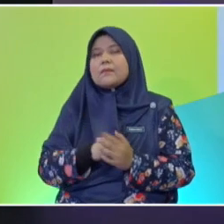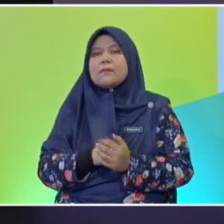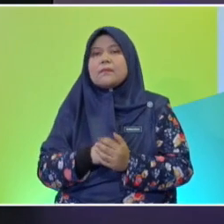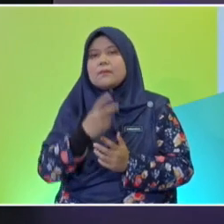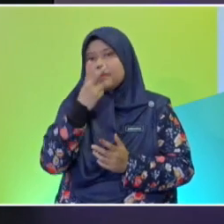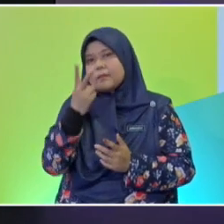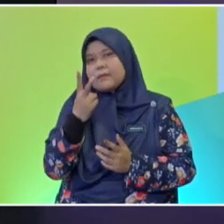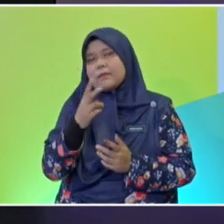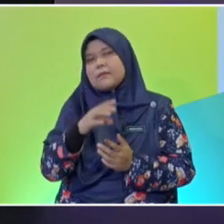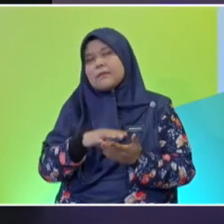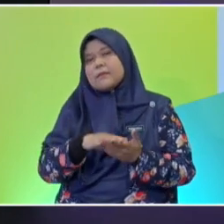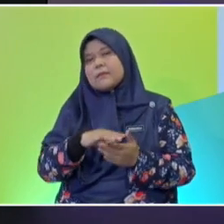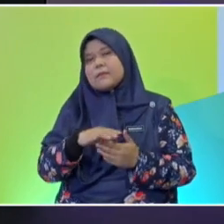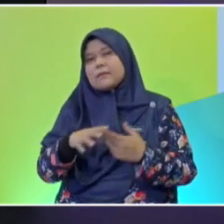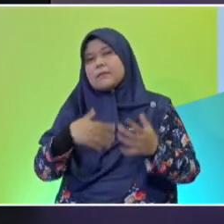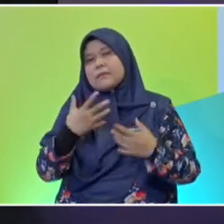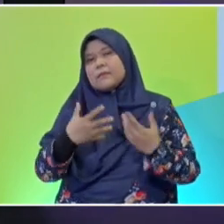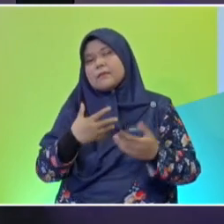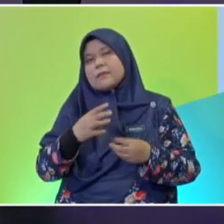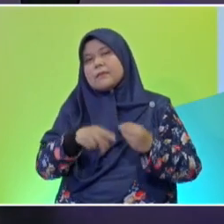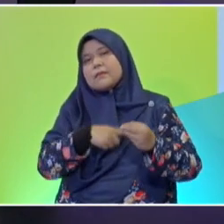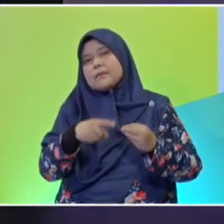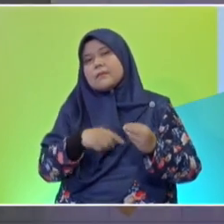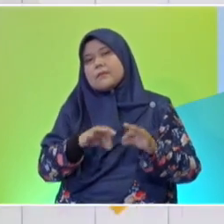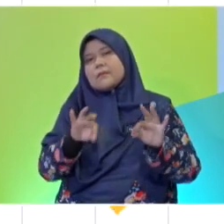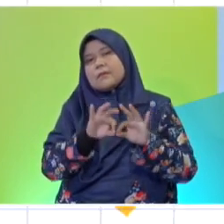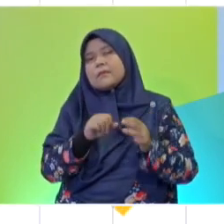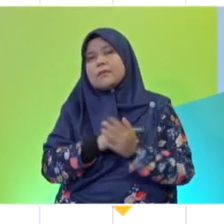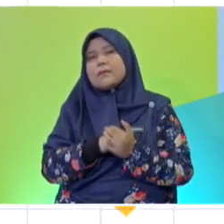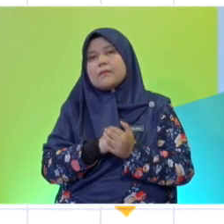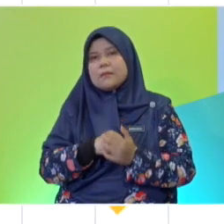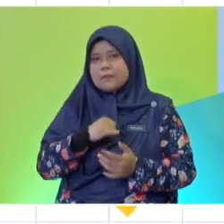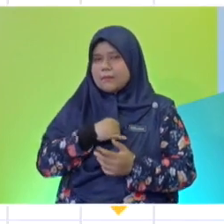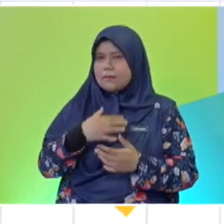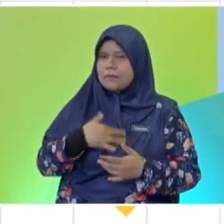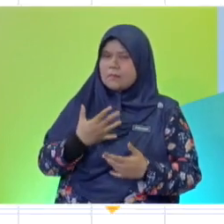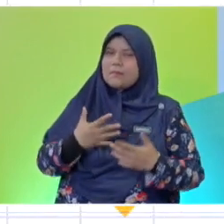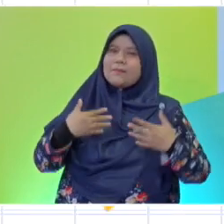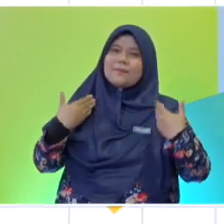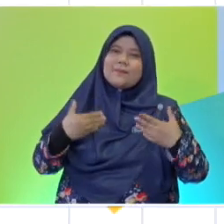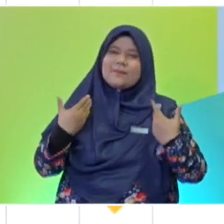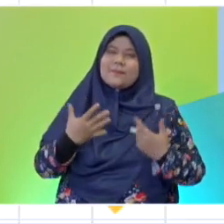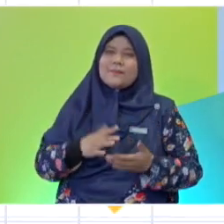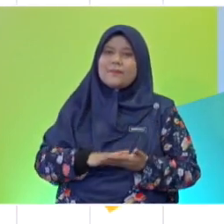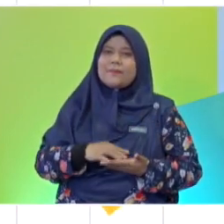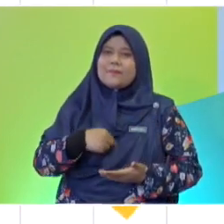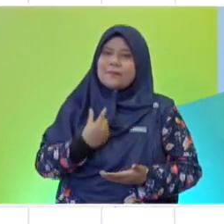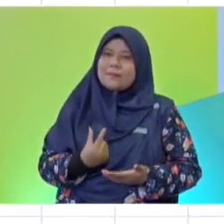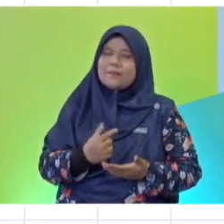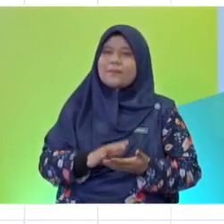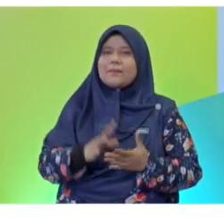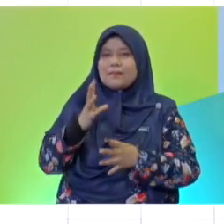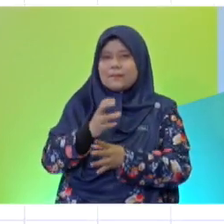bagi rumusan hari ini silakan Nazira sama gembira keren dapat